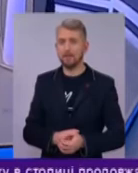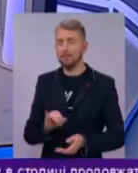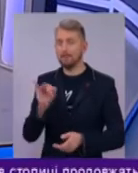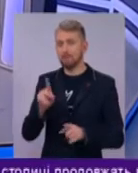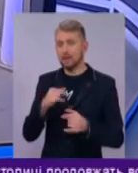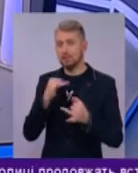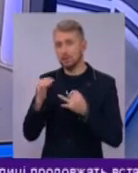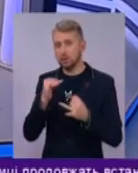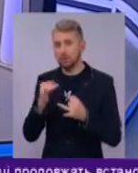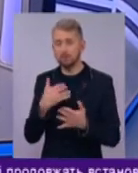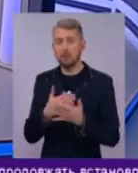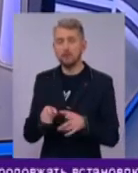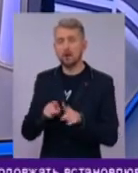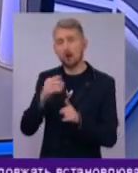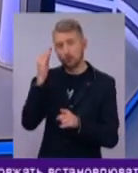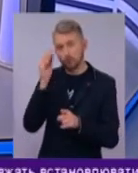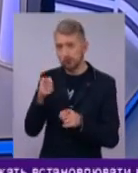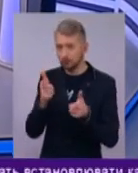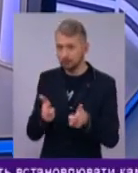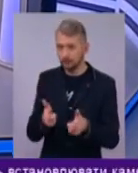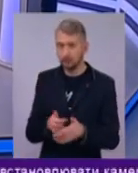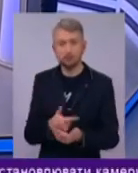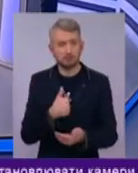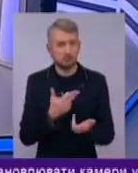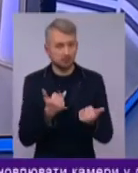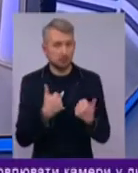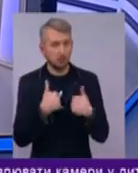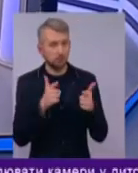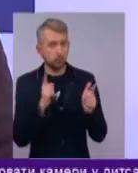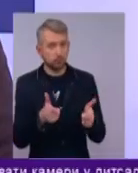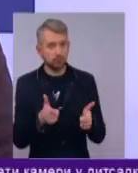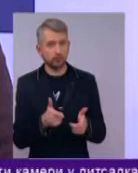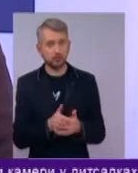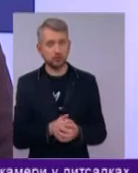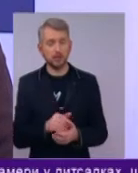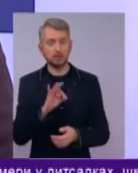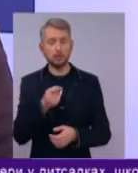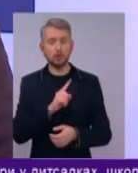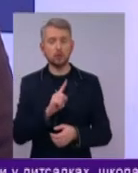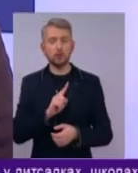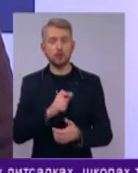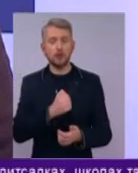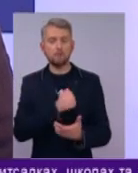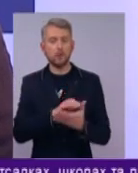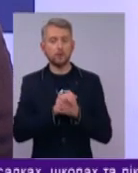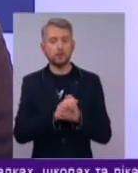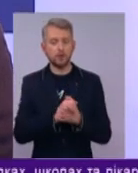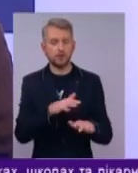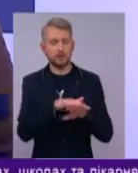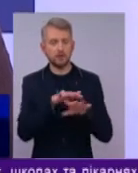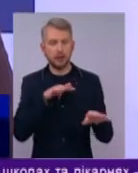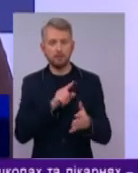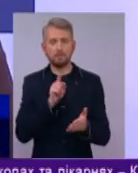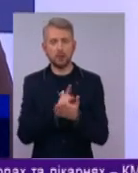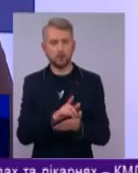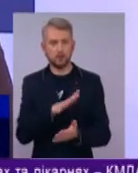теж спілкуємося. Ось така думка. Чи погоджуєтеся з нею? Так, я погоджуюсь з приводу того, що миротворчі війська